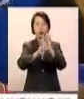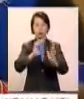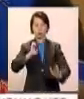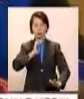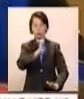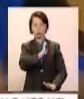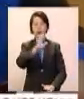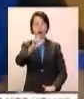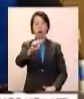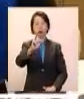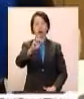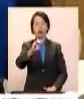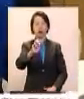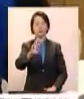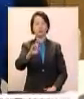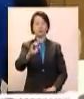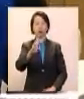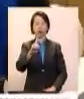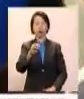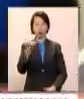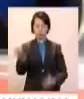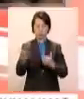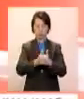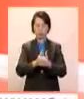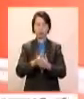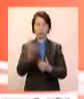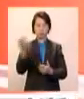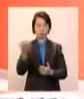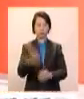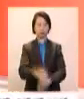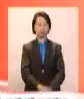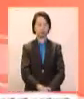Exco Armada Nasional. Kita kembali bersama Andy. Silakan Andy.